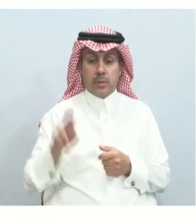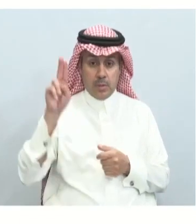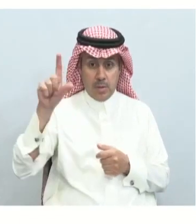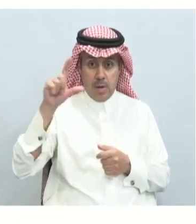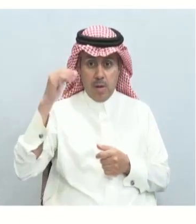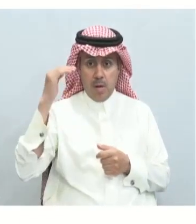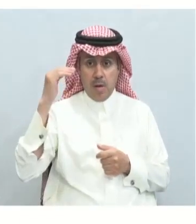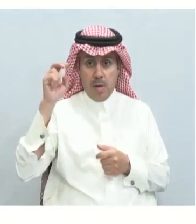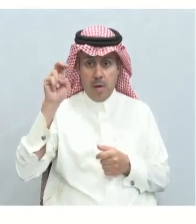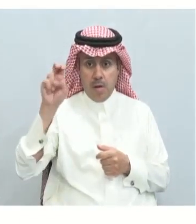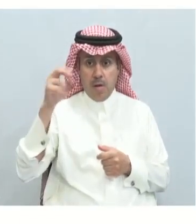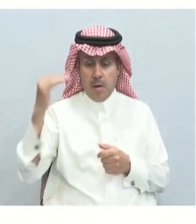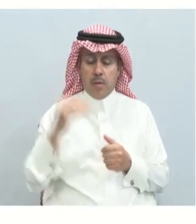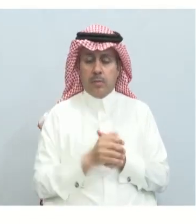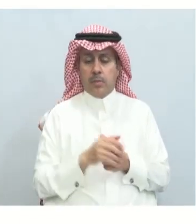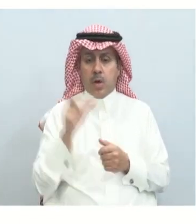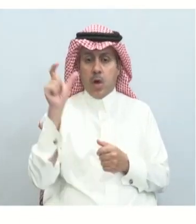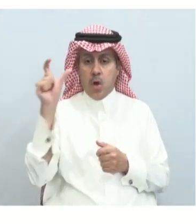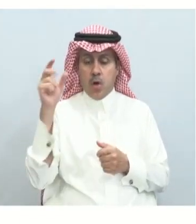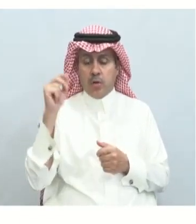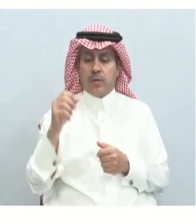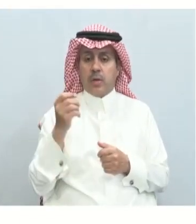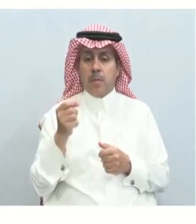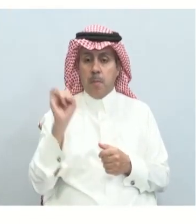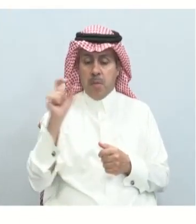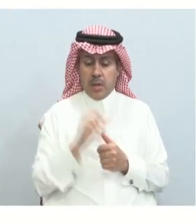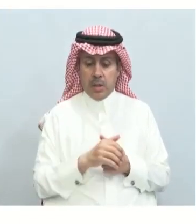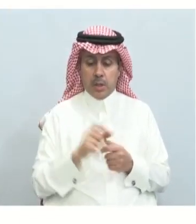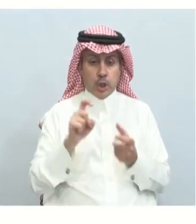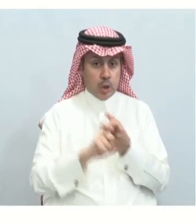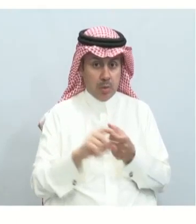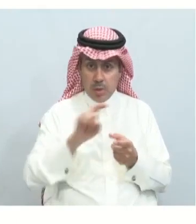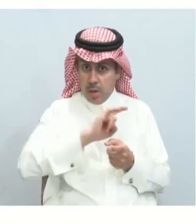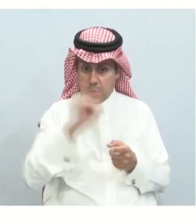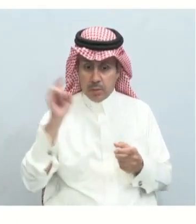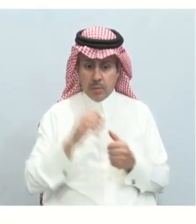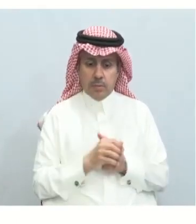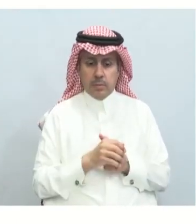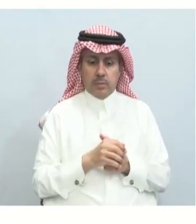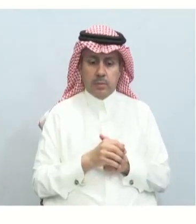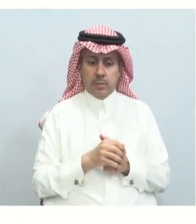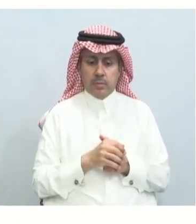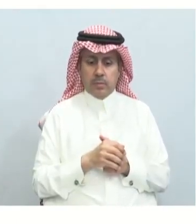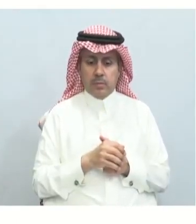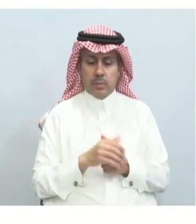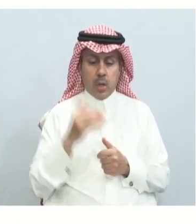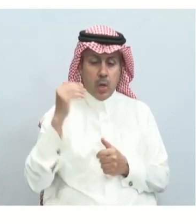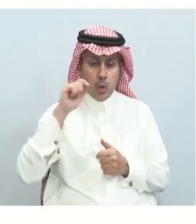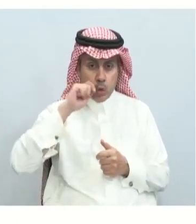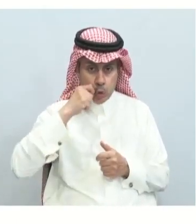التلقيح بين نطفه رجل غير الزوج وهذا هو الاشكال اذا هو رجل